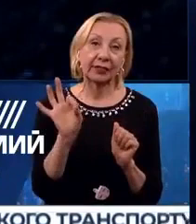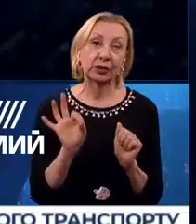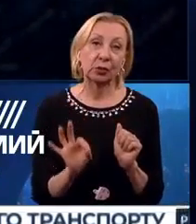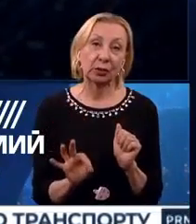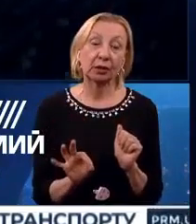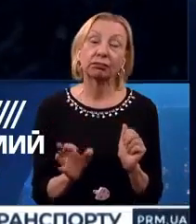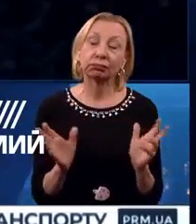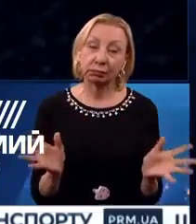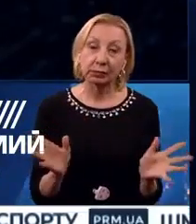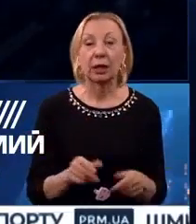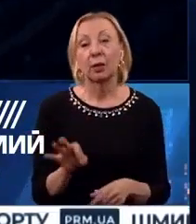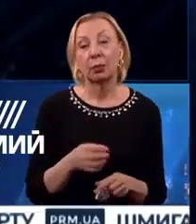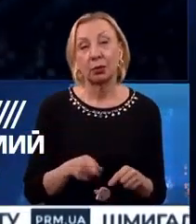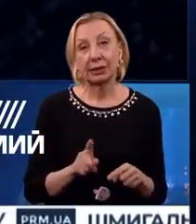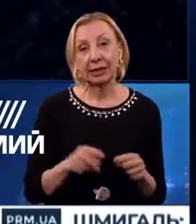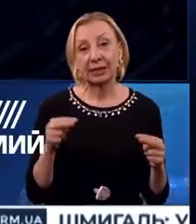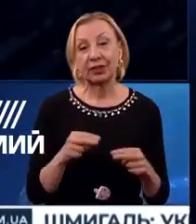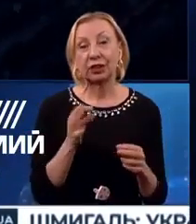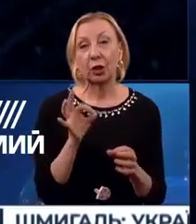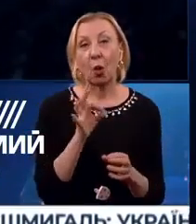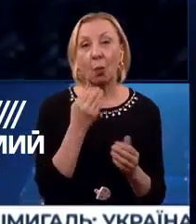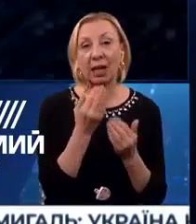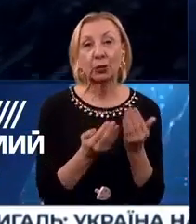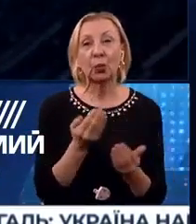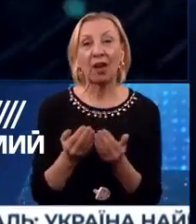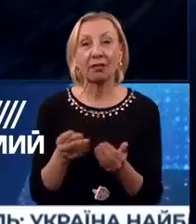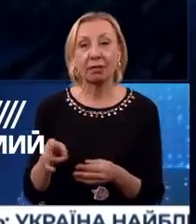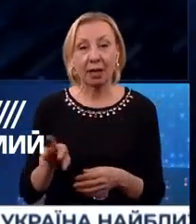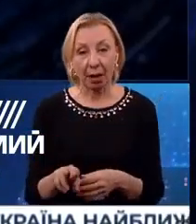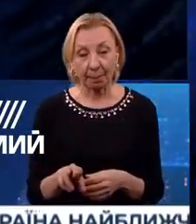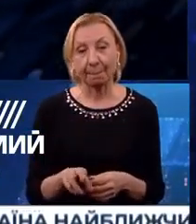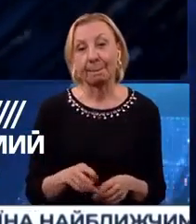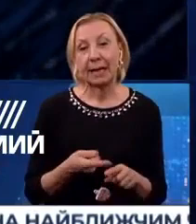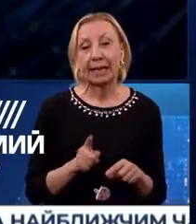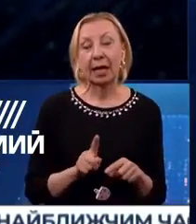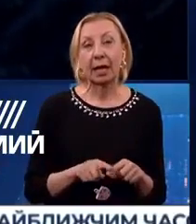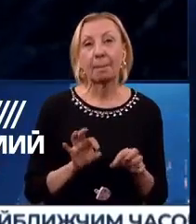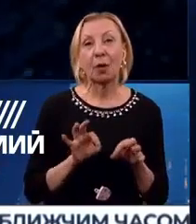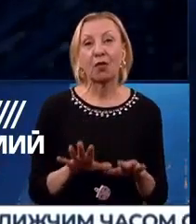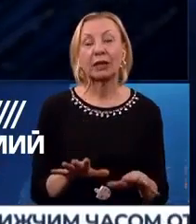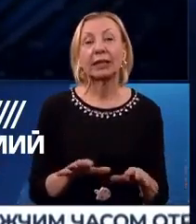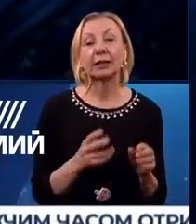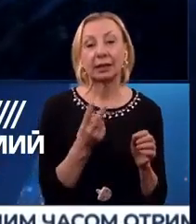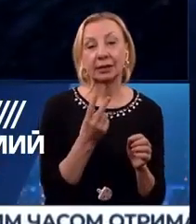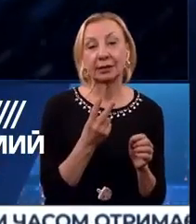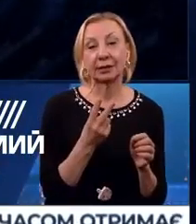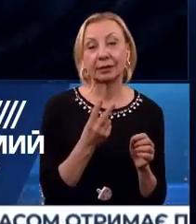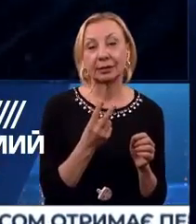громадян. Про це свідчить опитування групи «Рейтинг», проведене з 25 до 30